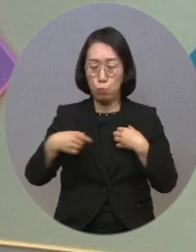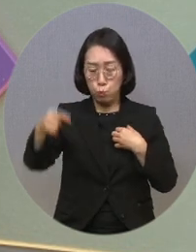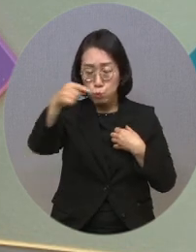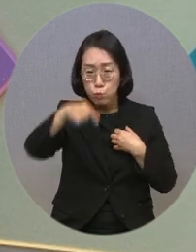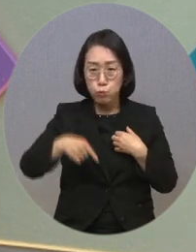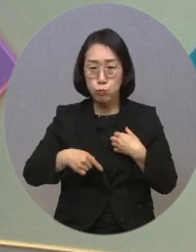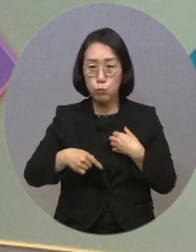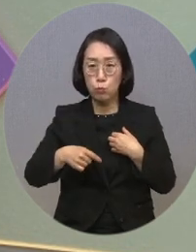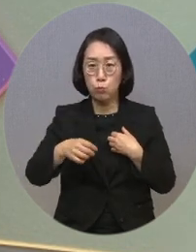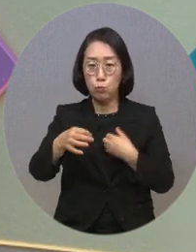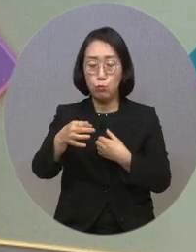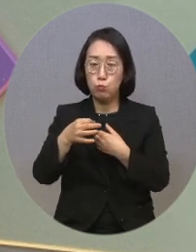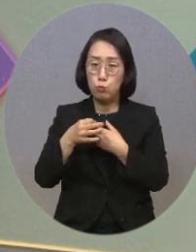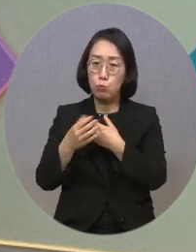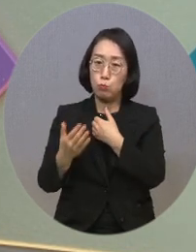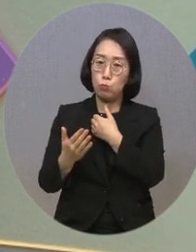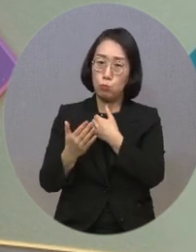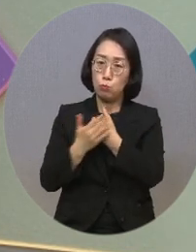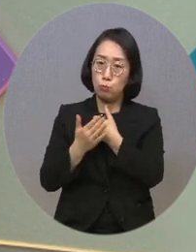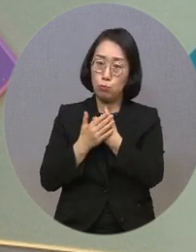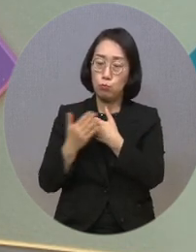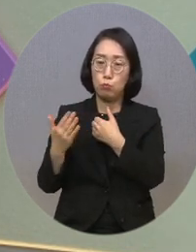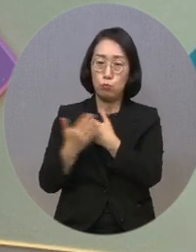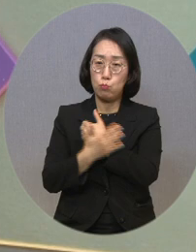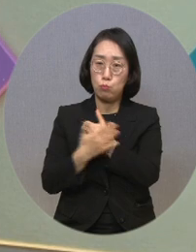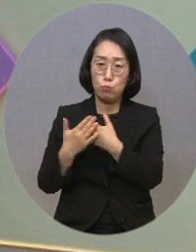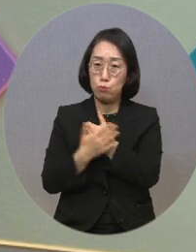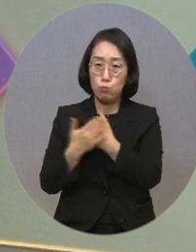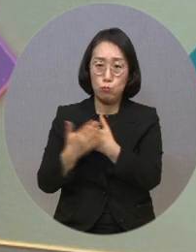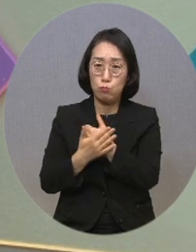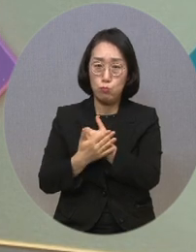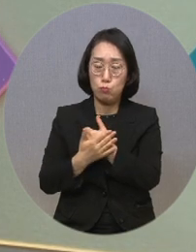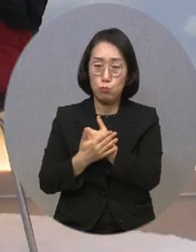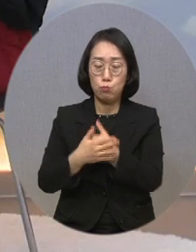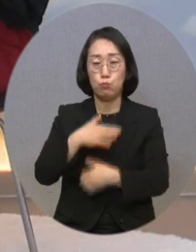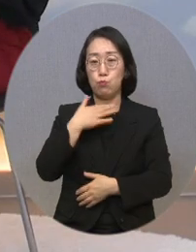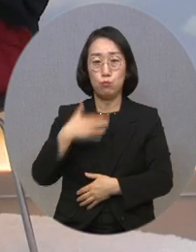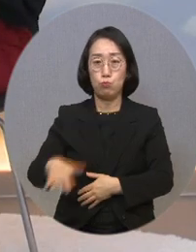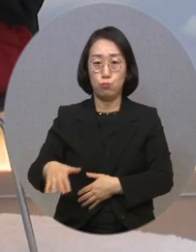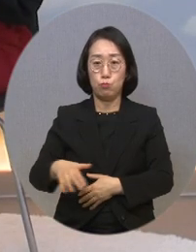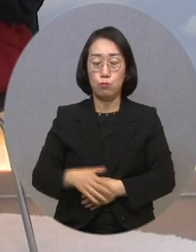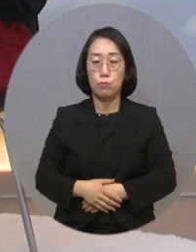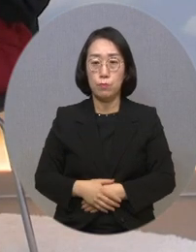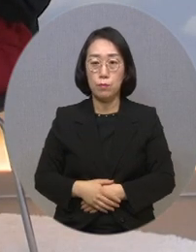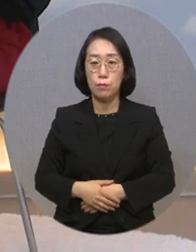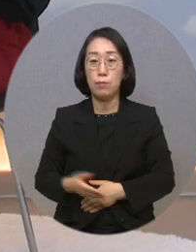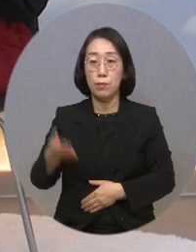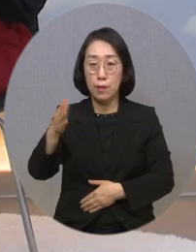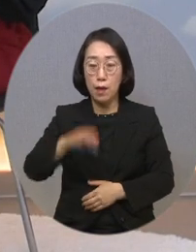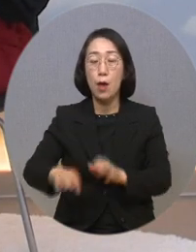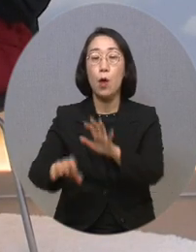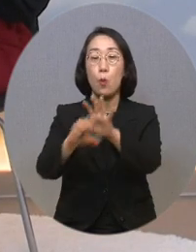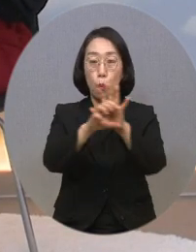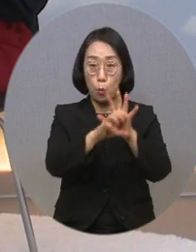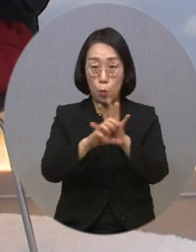자치단체로부터 뭔가를 받아본 그런 경험이 없었거든요. 네. 그렇지만 이번 코로나 사태로